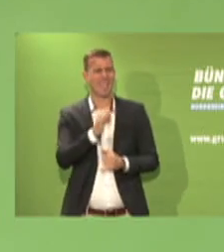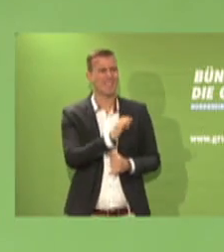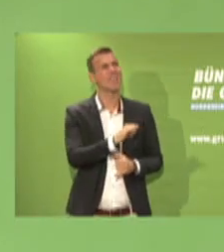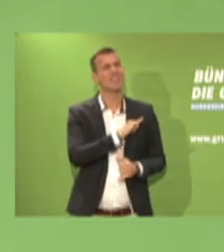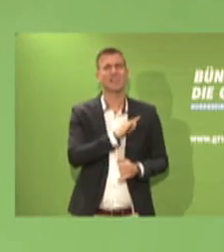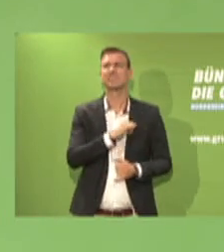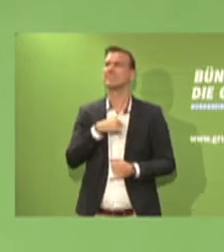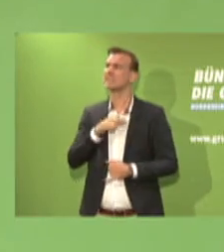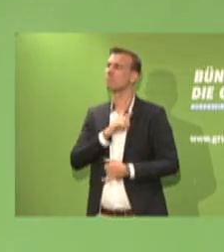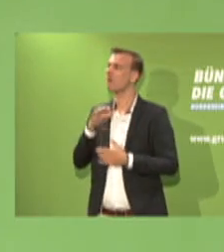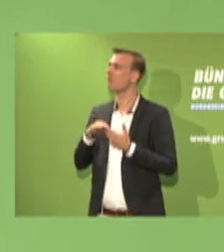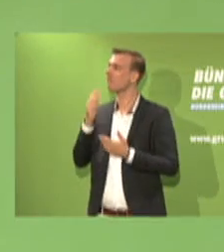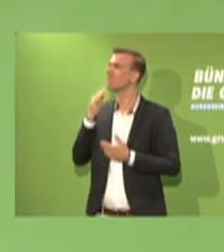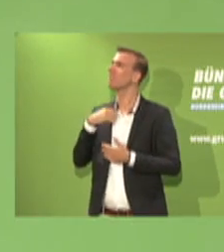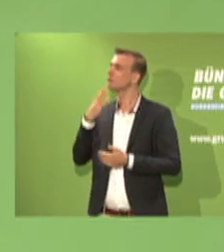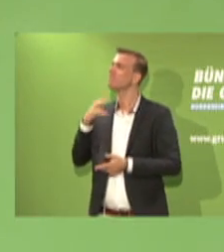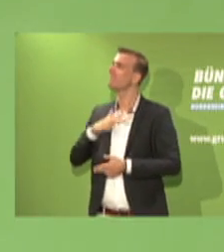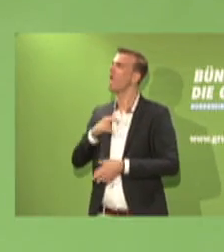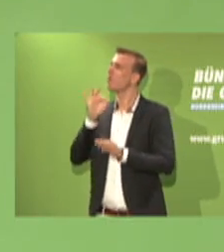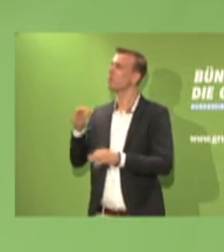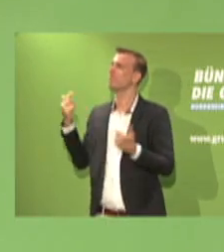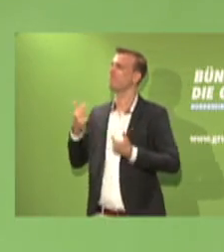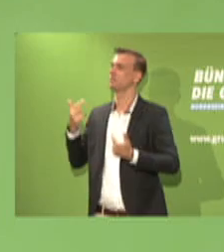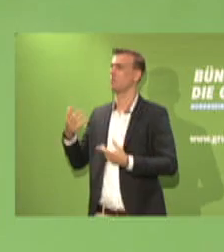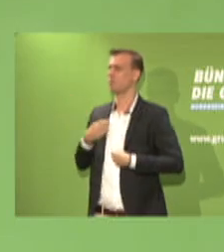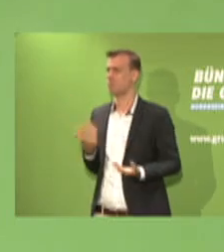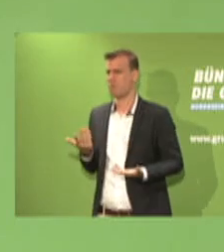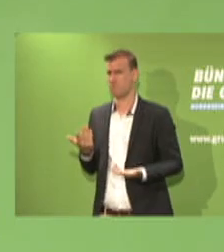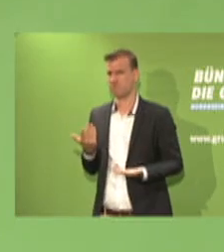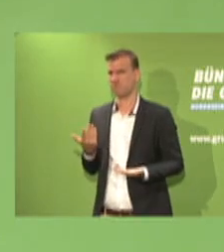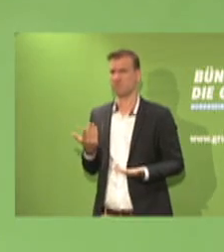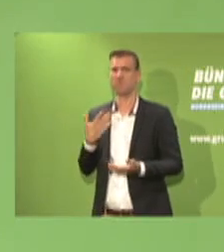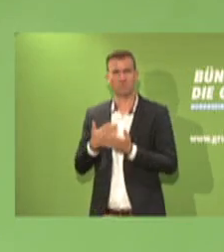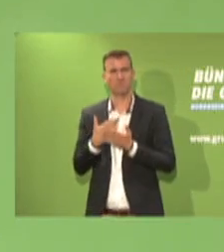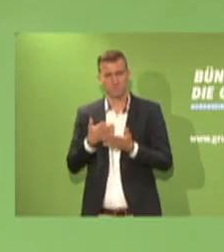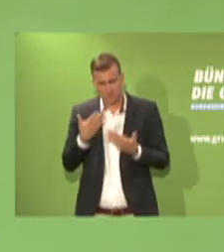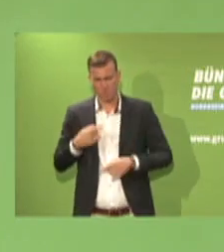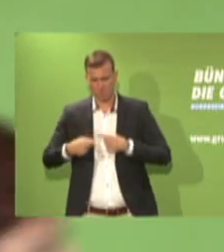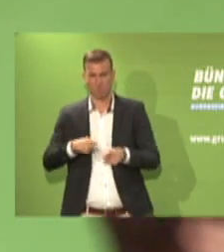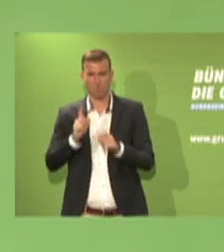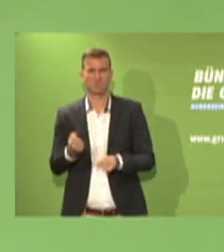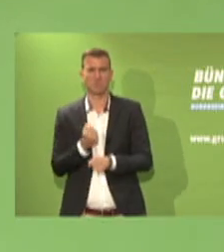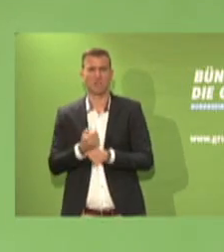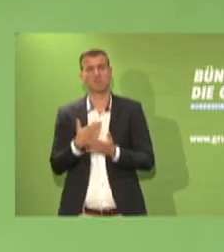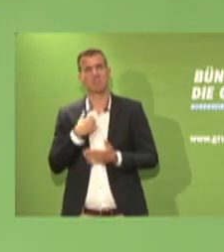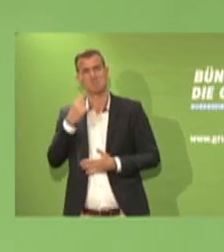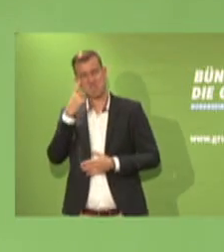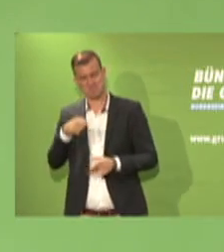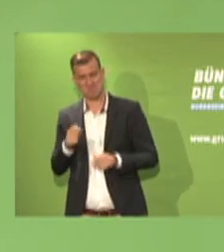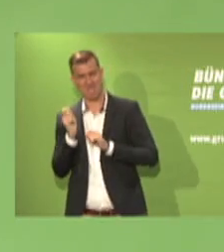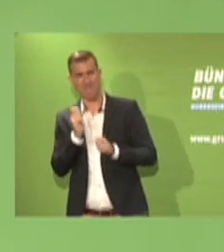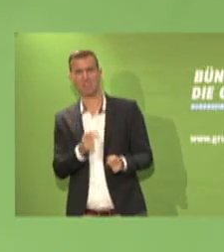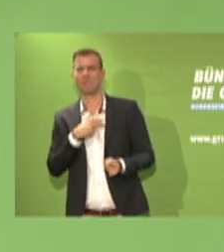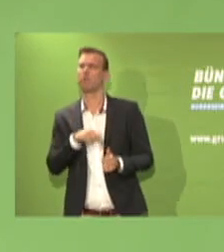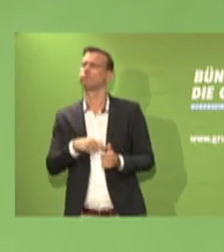dass er eine gute Versorgung auch wirklich hat. Und so muss der Weg sein. Und ich meine, da haben wir mit unserem Antrag heute